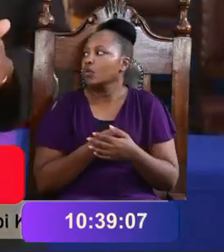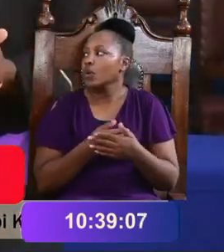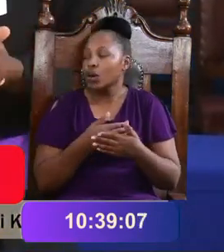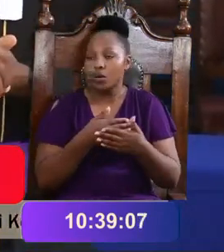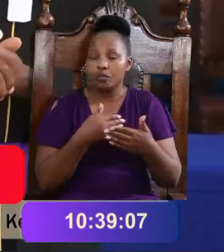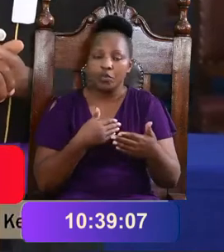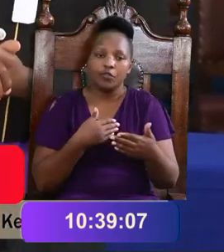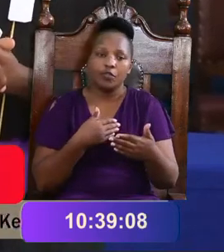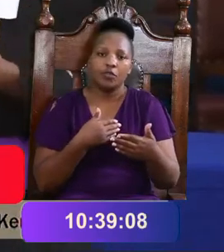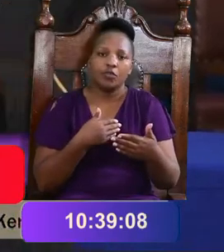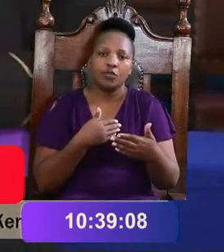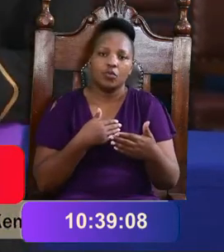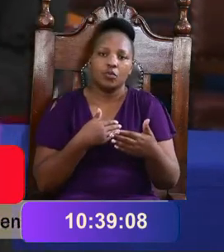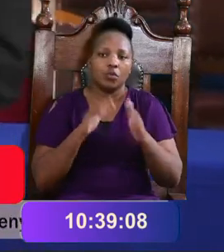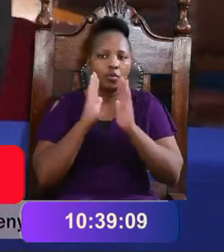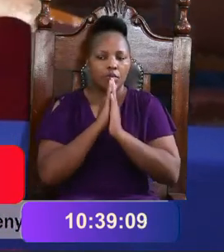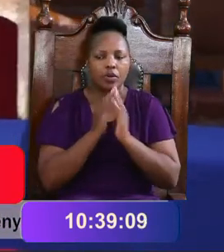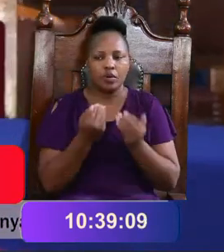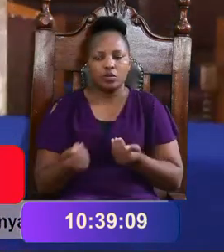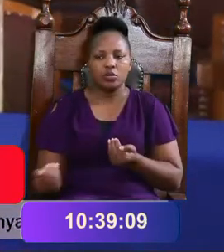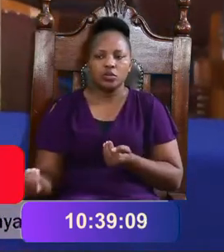kabla ya kuomba na watoto,